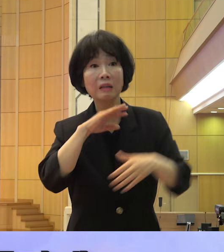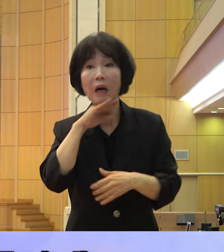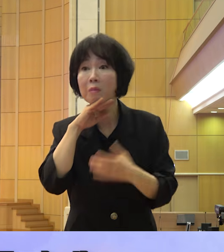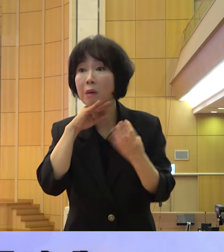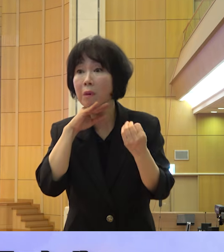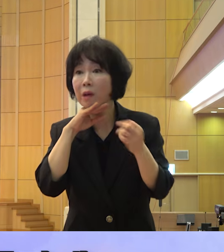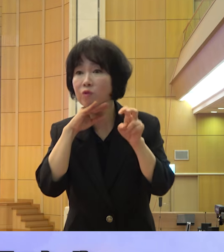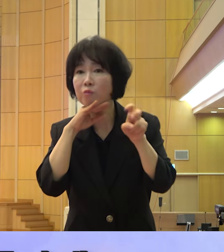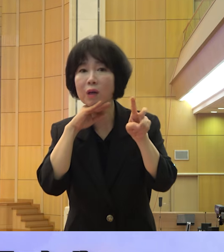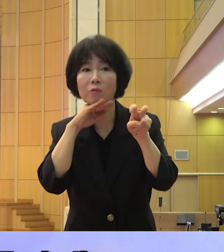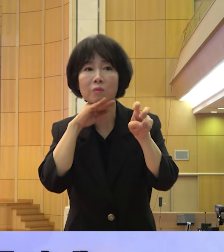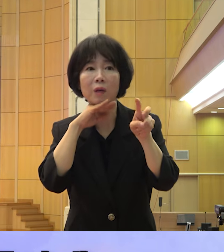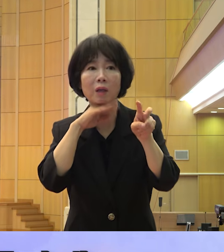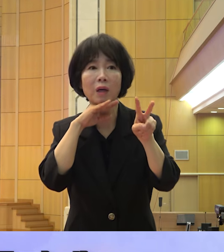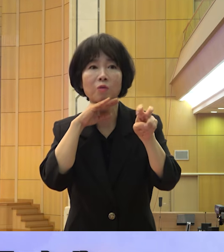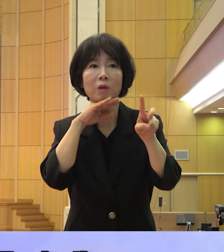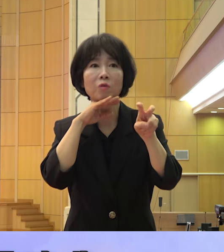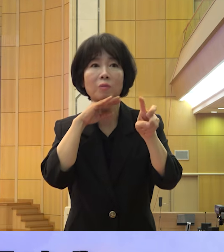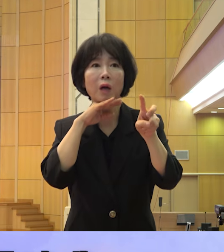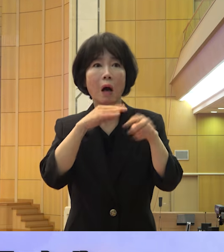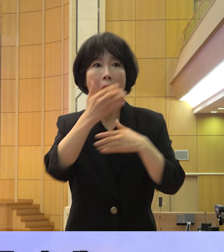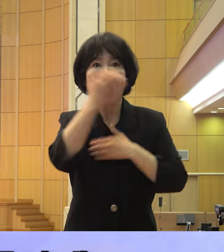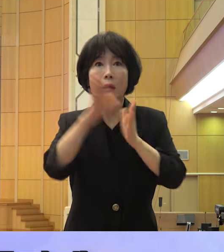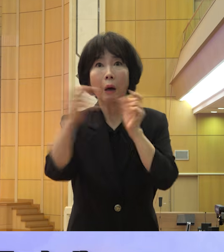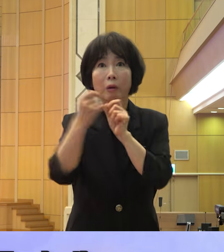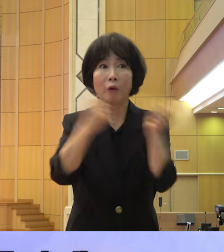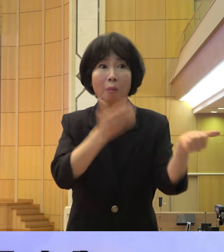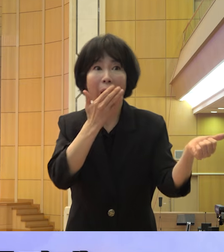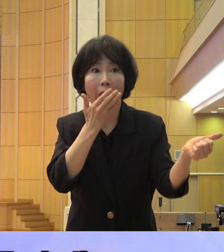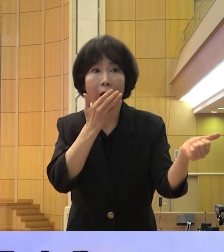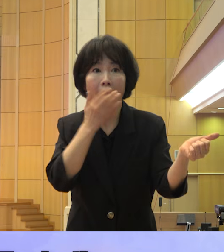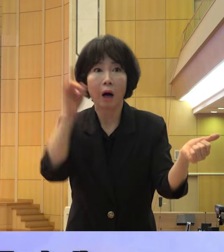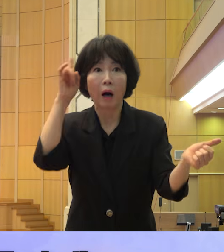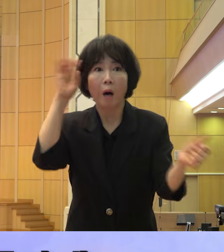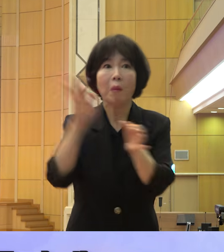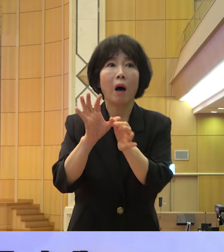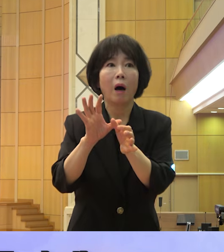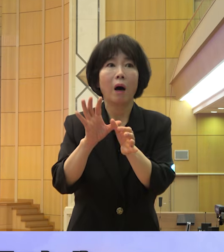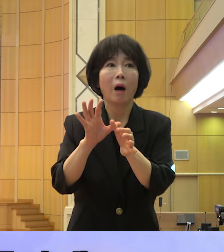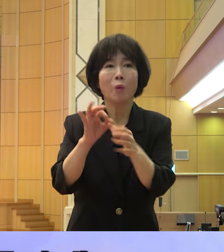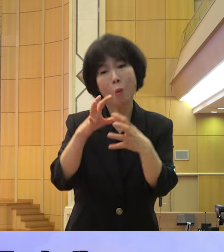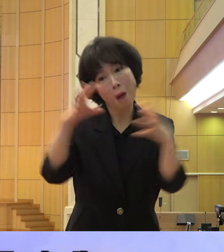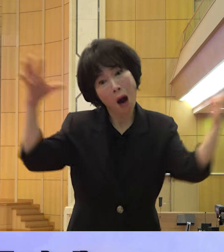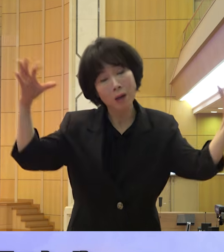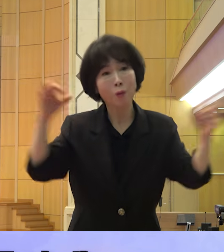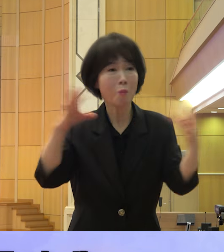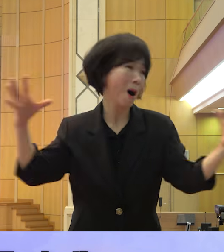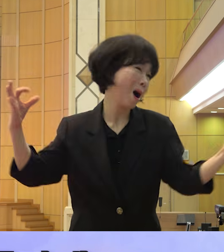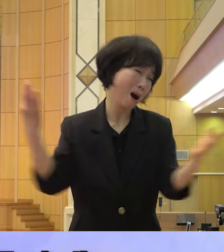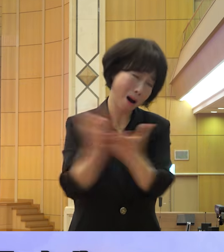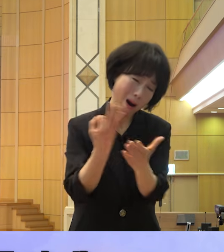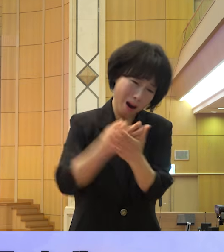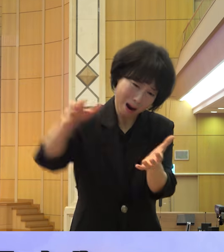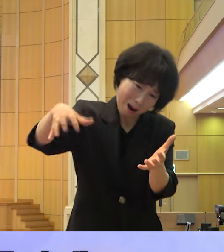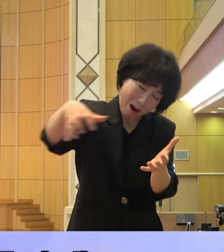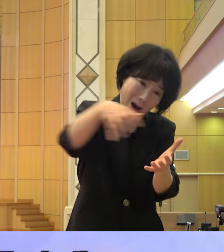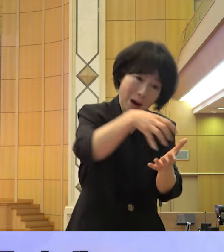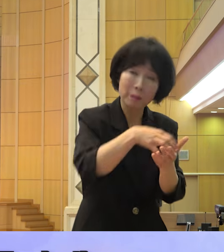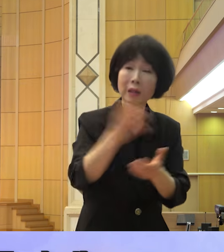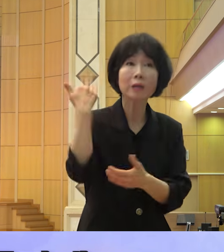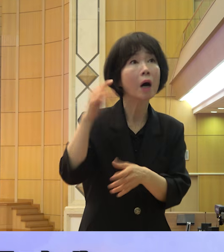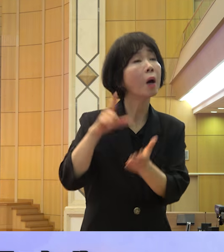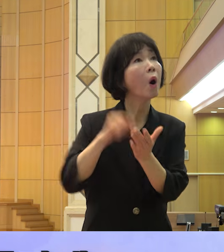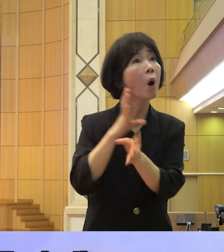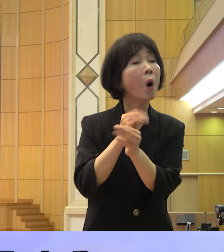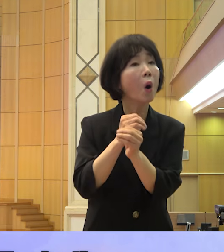때 제가 다른 말 하려고 한 게 아니라 돈은 벌어서 한 달에 돈을 버는데 그때 당시에